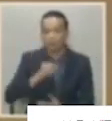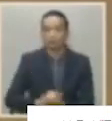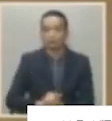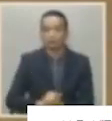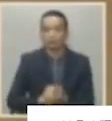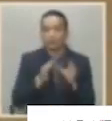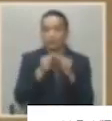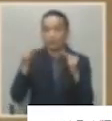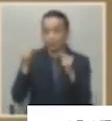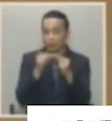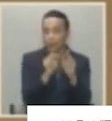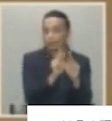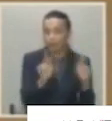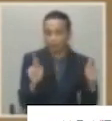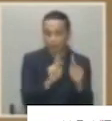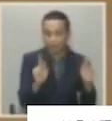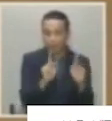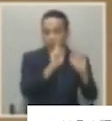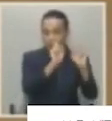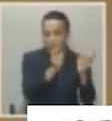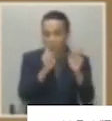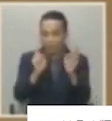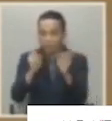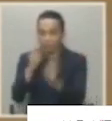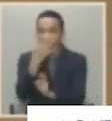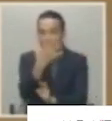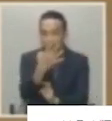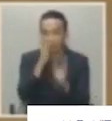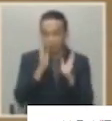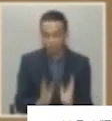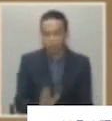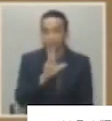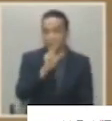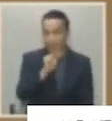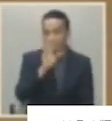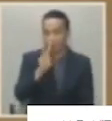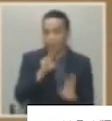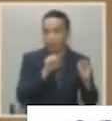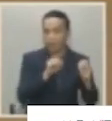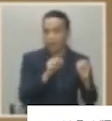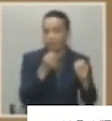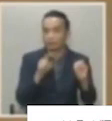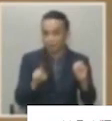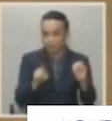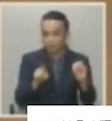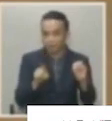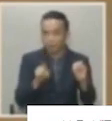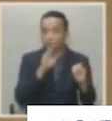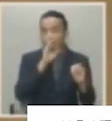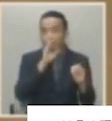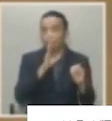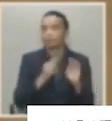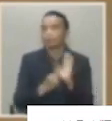ว่าด้วยกรรมการเนี่ยมี4วงเล็บมี36คนในมาตรา11ถ้าผมจำไม่ผิดจะบอกว่าเวลาประชุมเ